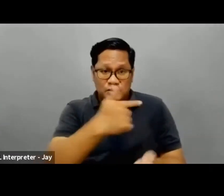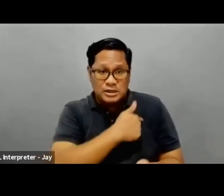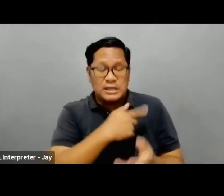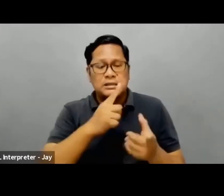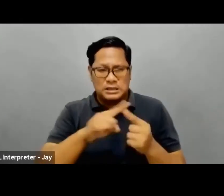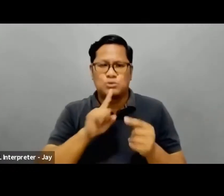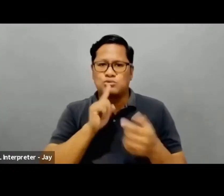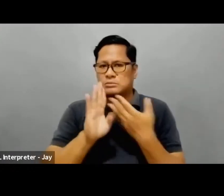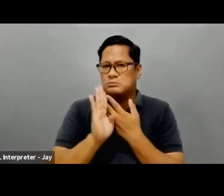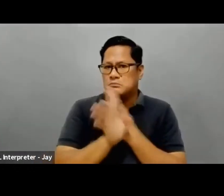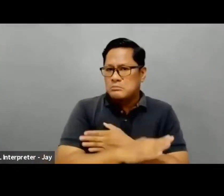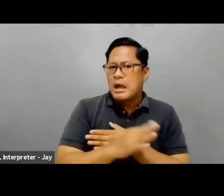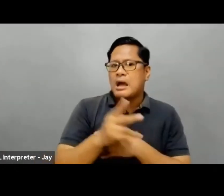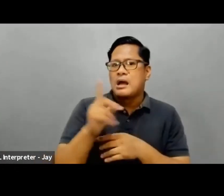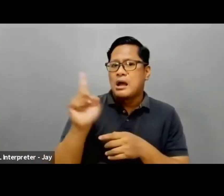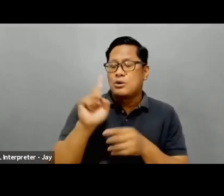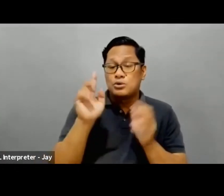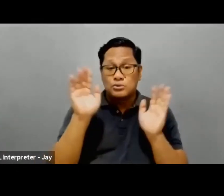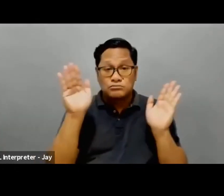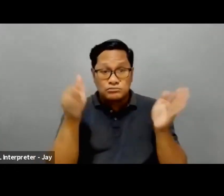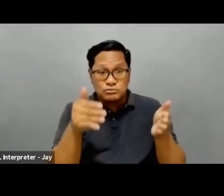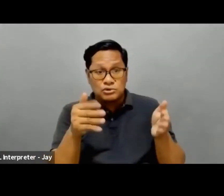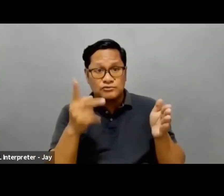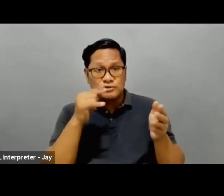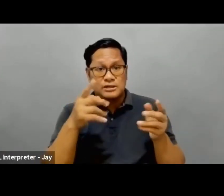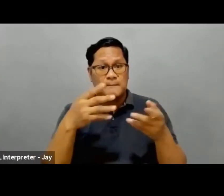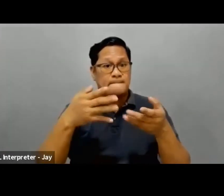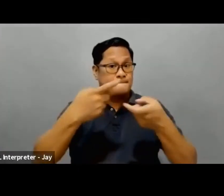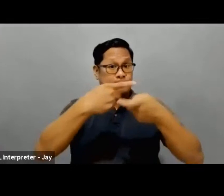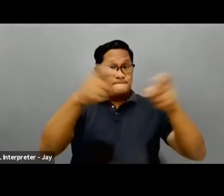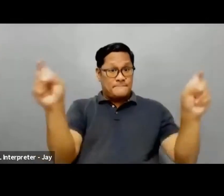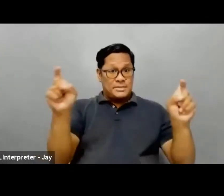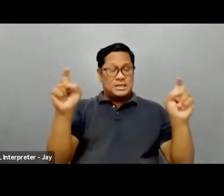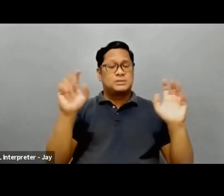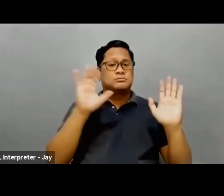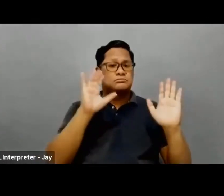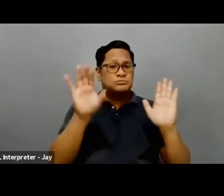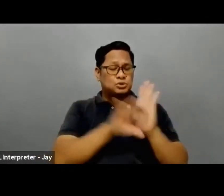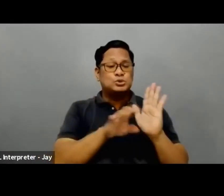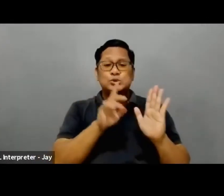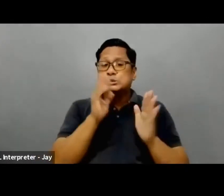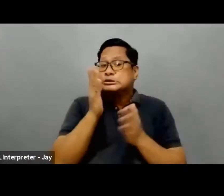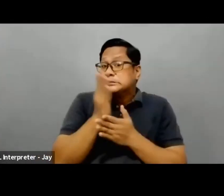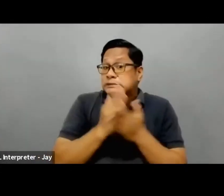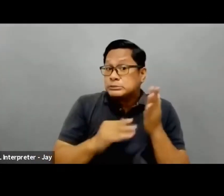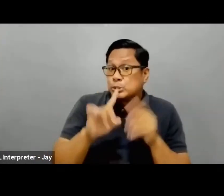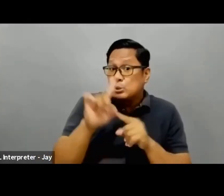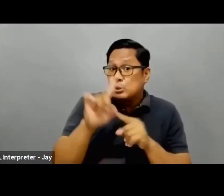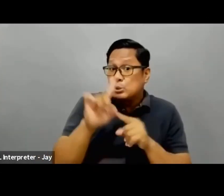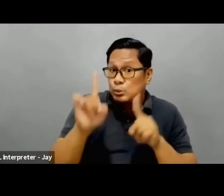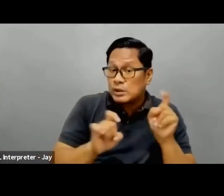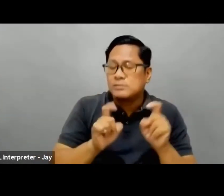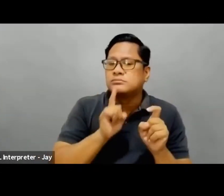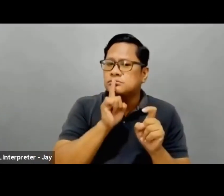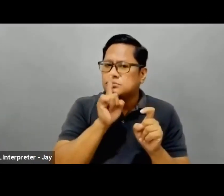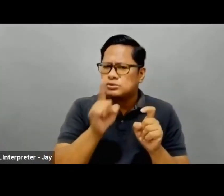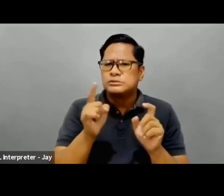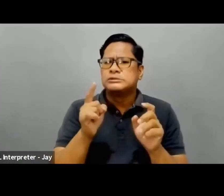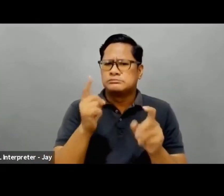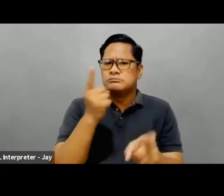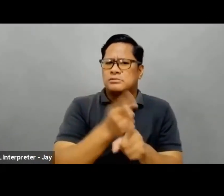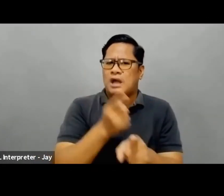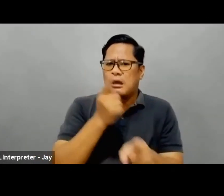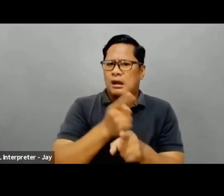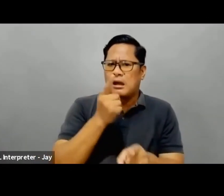sa yung isang larangan nga na the big picture again. No? Kasi some of the questions here are quite valid, no?